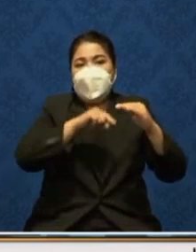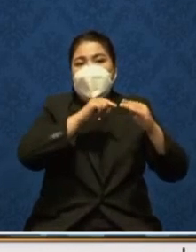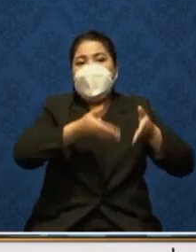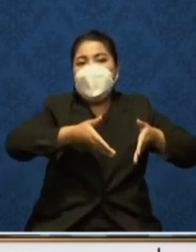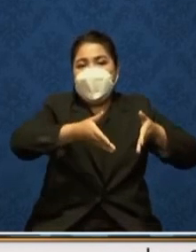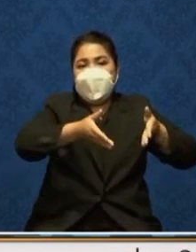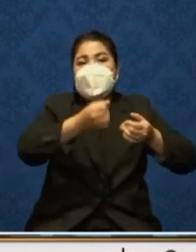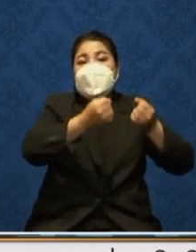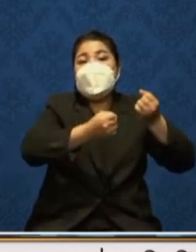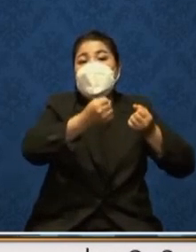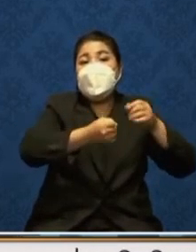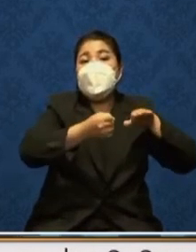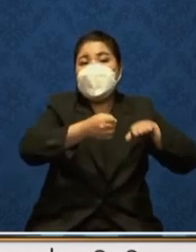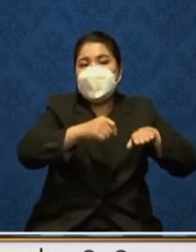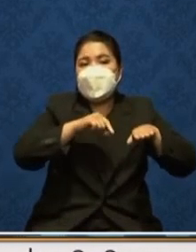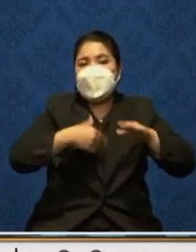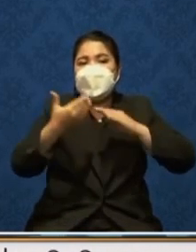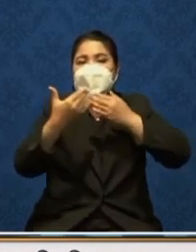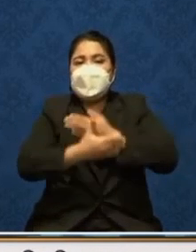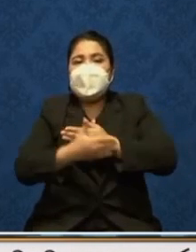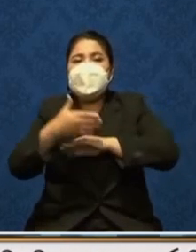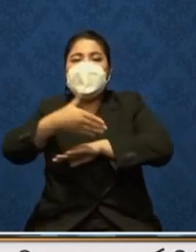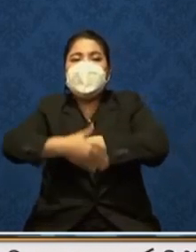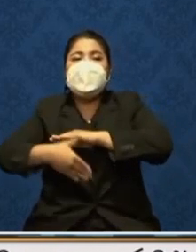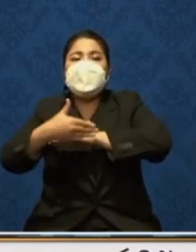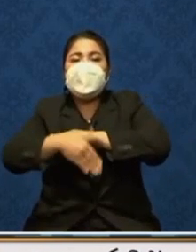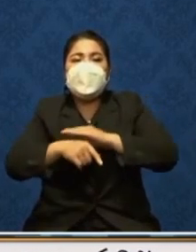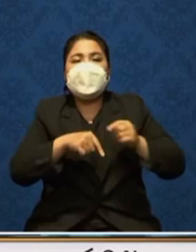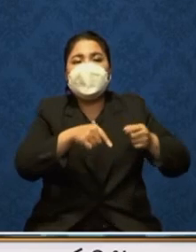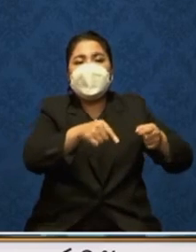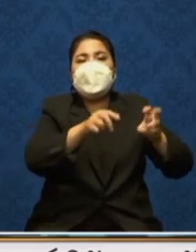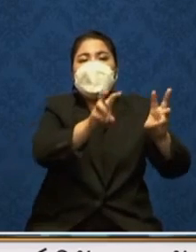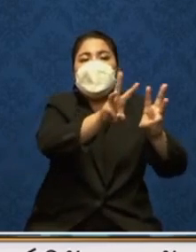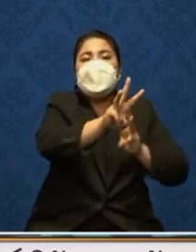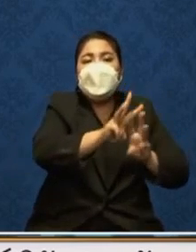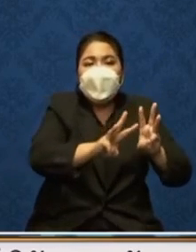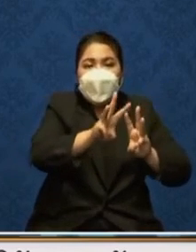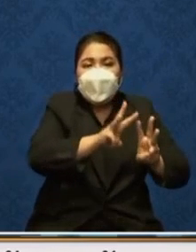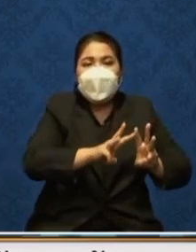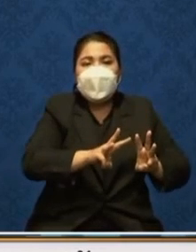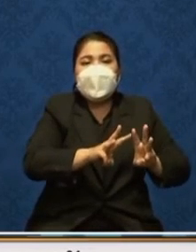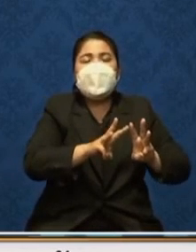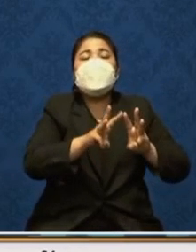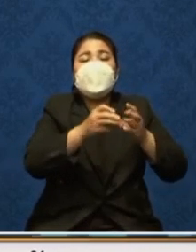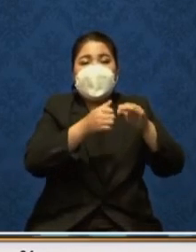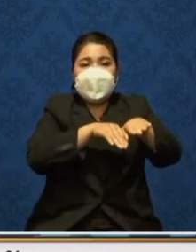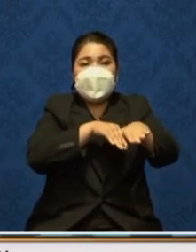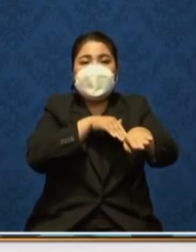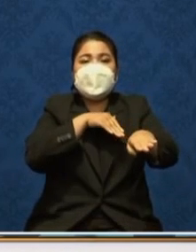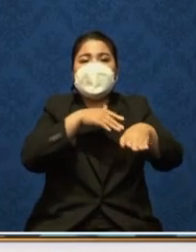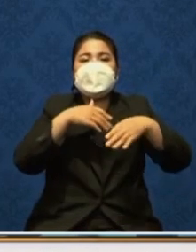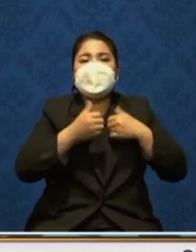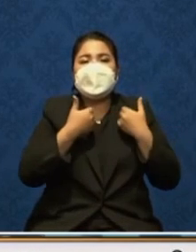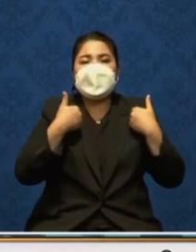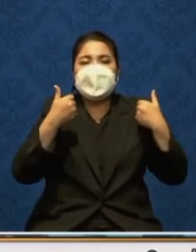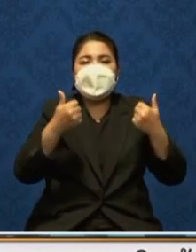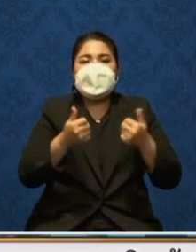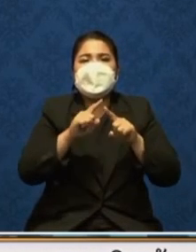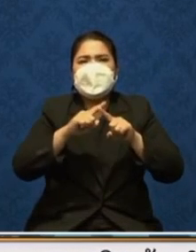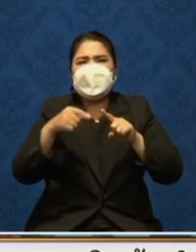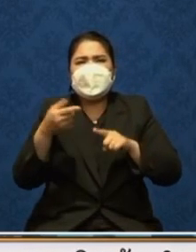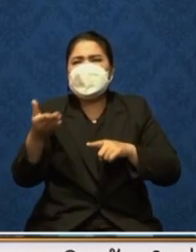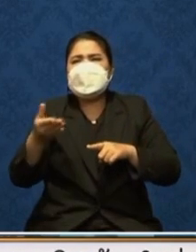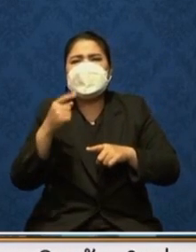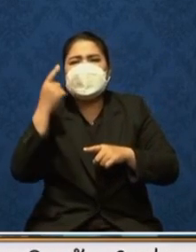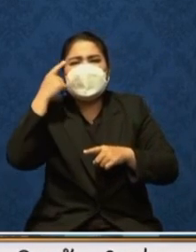ก็จะหนมาใช้รถไฟทางคู่และถนนก็จะลงข้นก็จะดีขึ้นนี่คือ กรณีโก tread ofแต่การท่านไม่คิดแบบท่าน